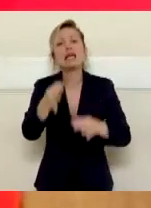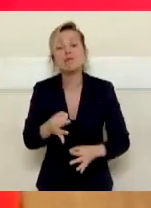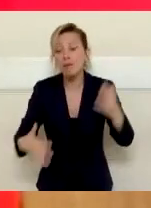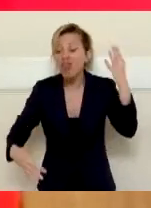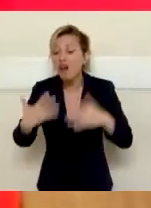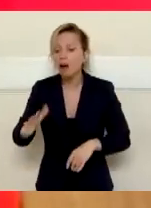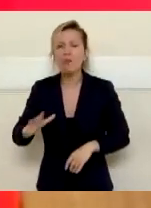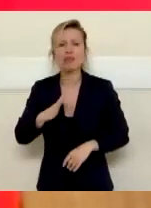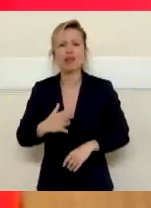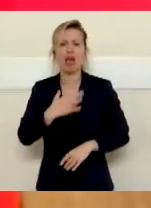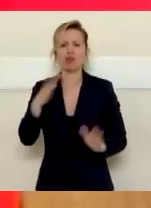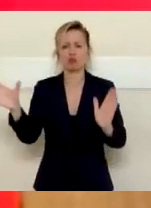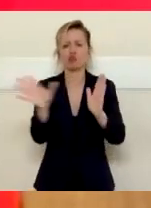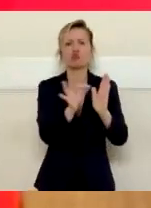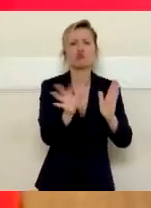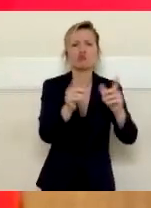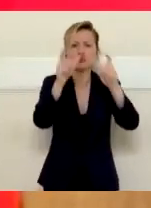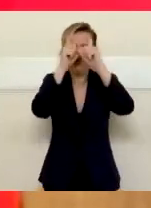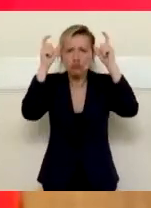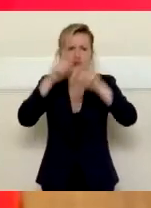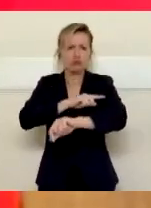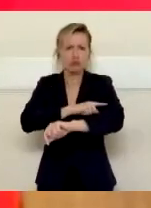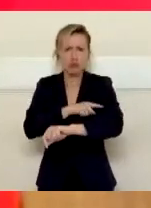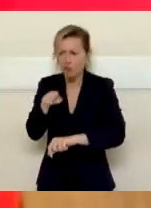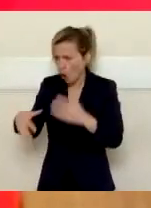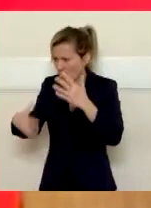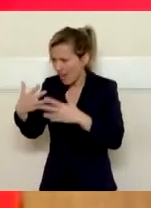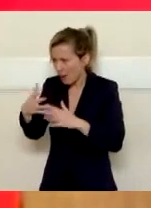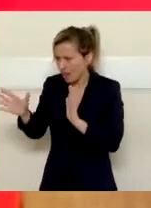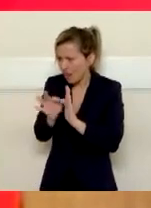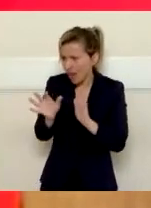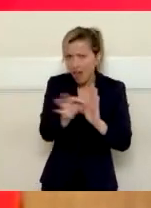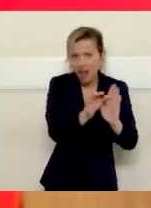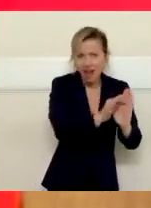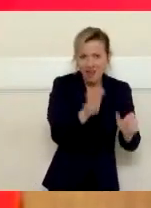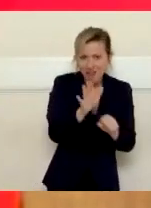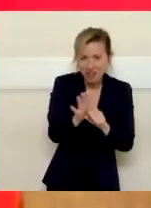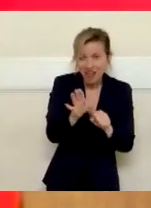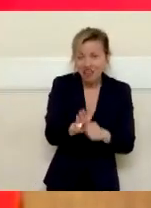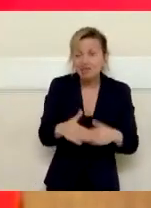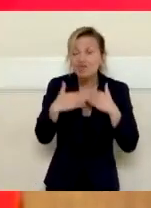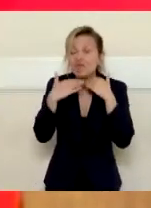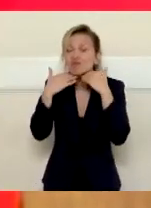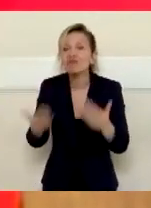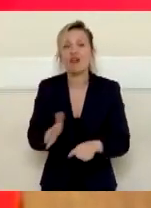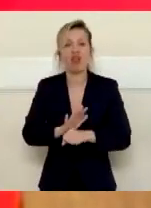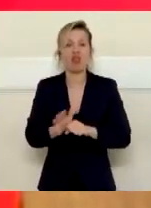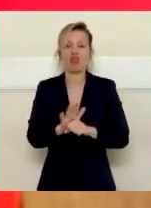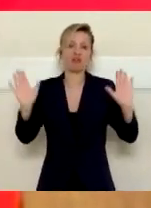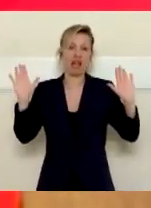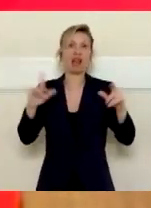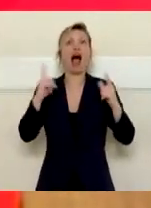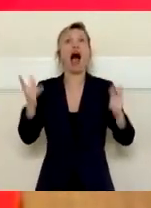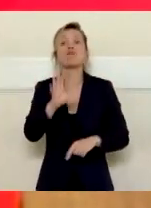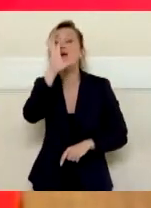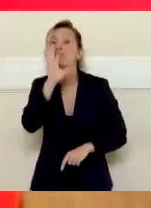Δεν υπάρχει αμφιβολία. Αν θέλετε, μπορούμε να δούμε ποιος είναι αυτός ο απαραίτητος αριθμός, βλέποντας μία προς μία